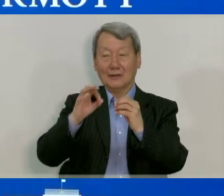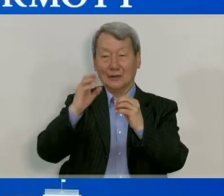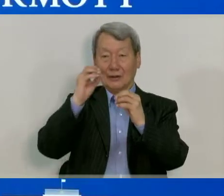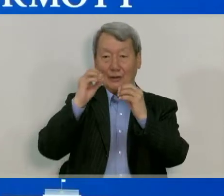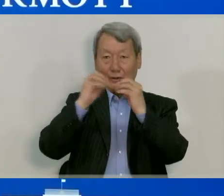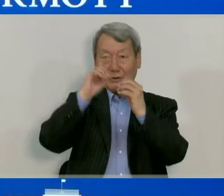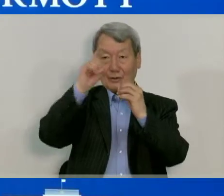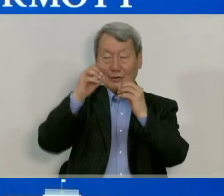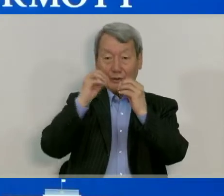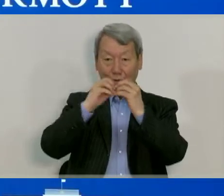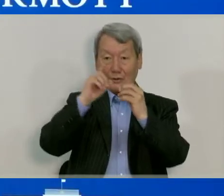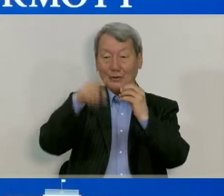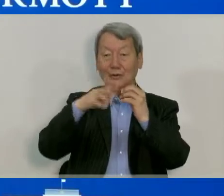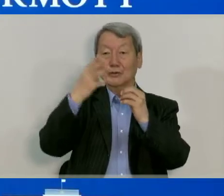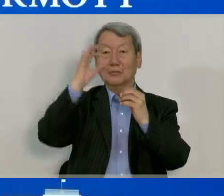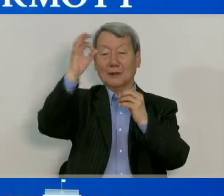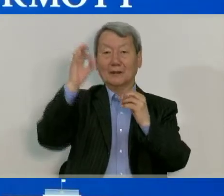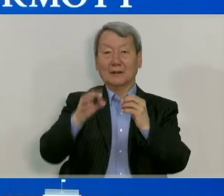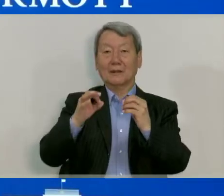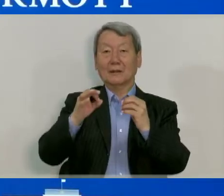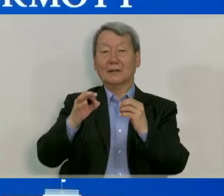10.4% чыгып алып калды пайыз.